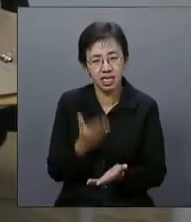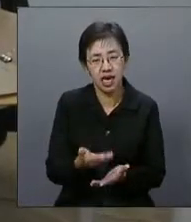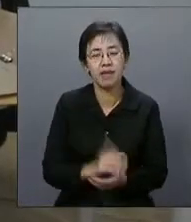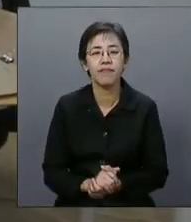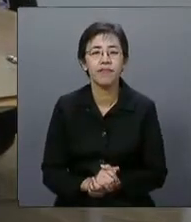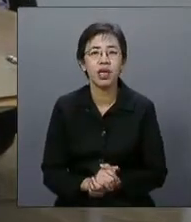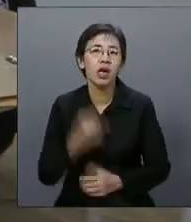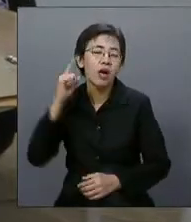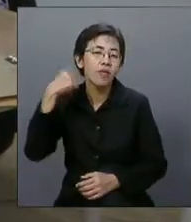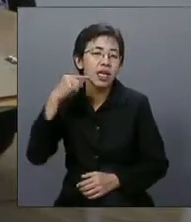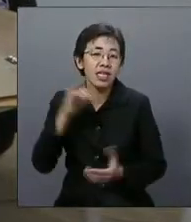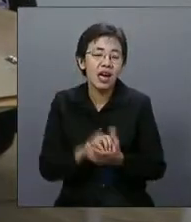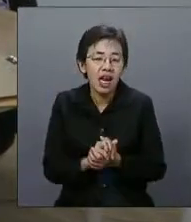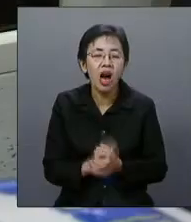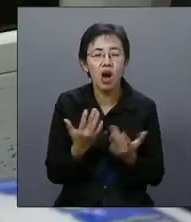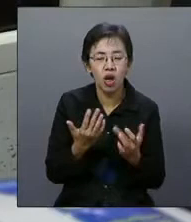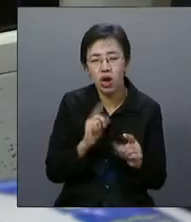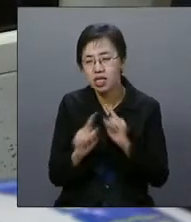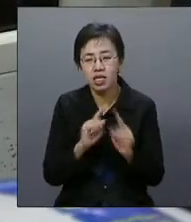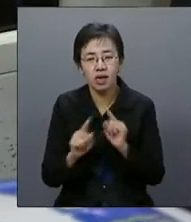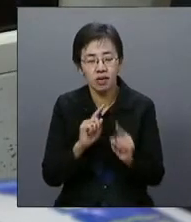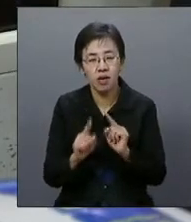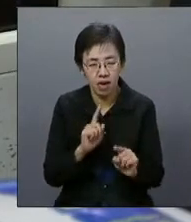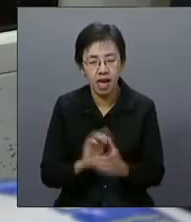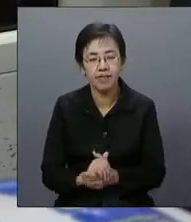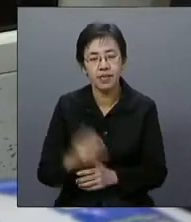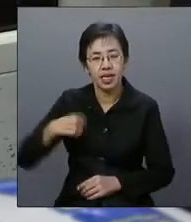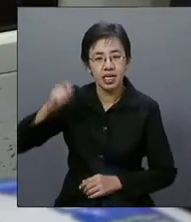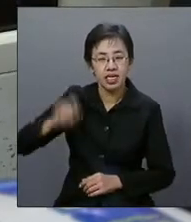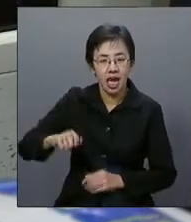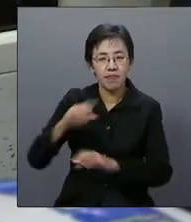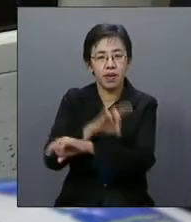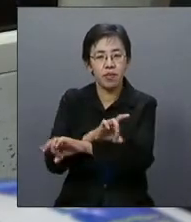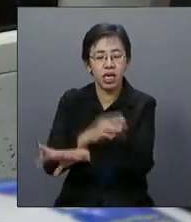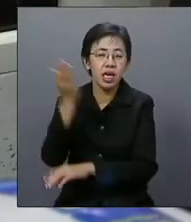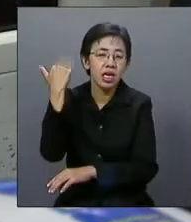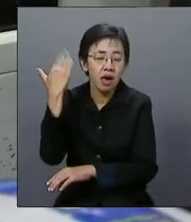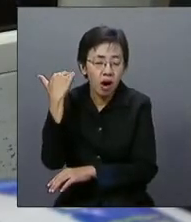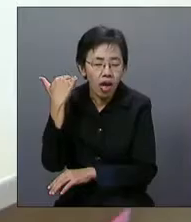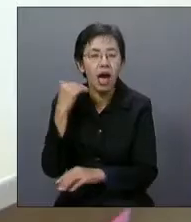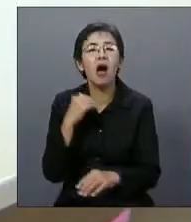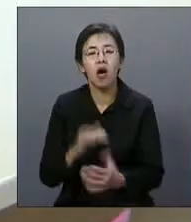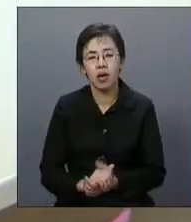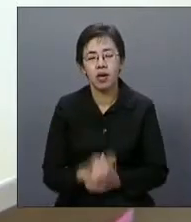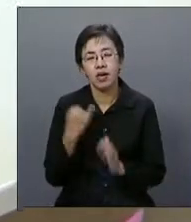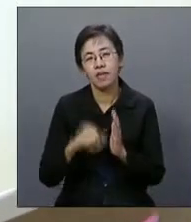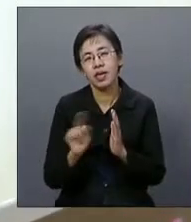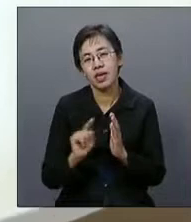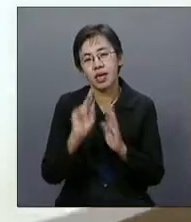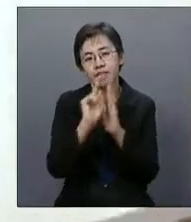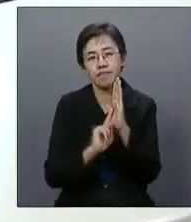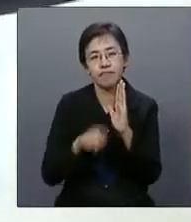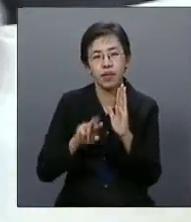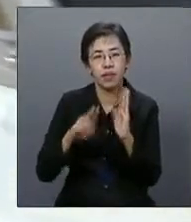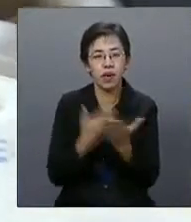จ้าหน้าที่ก็จะควบคุมตัวไปขออำนาจศาลฝากขังที่ศาลจังหวัดเพชรบุรีเนื่องจากมีคดีในพื้นที่ฐานความผิดพระราชบัญญัติฟอก